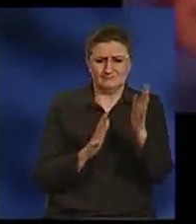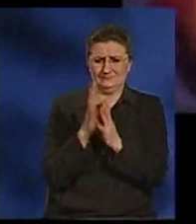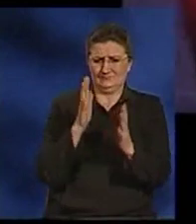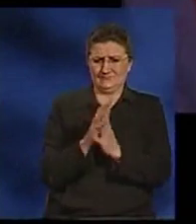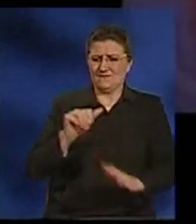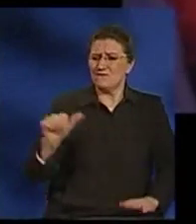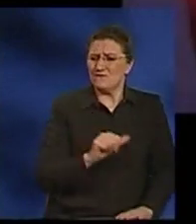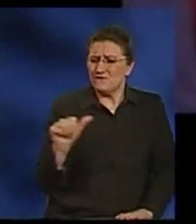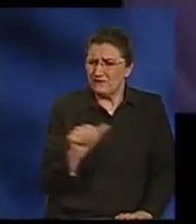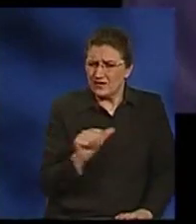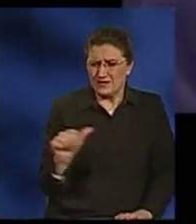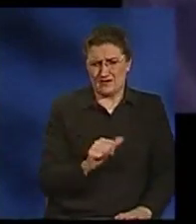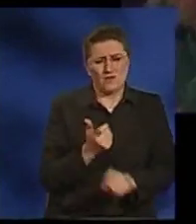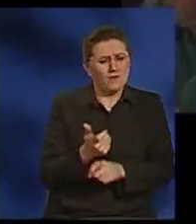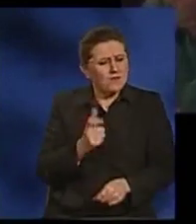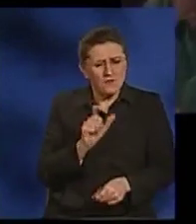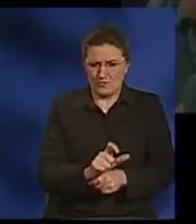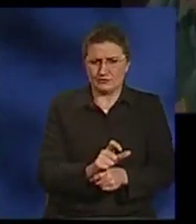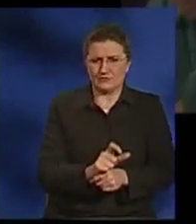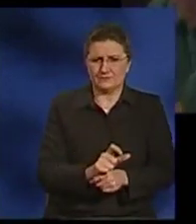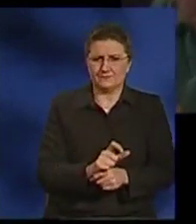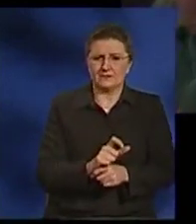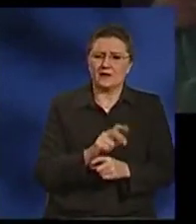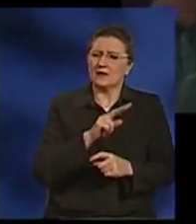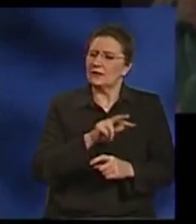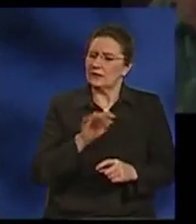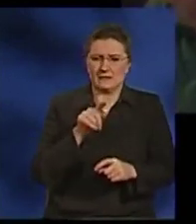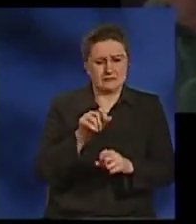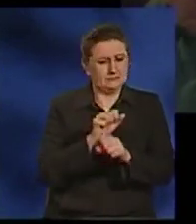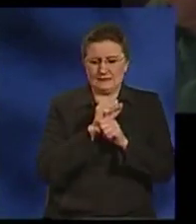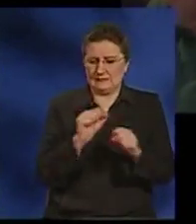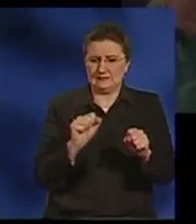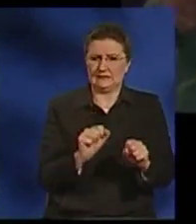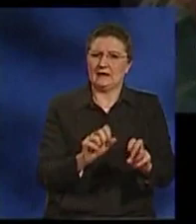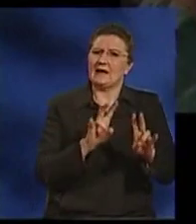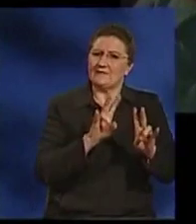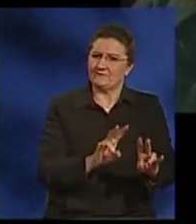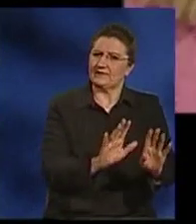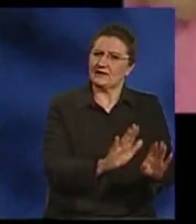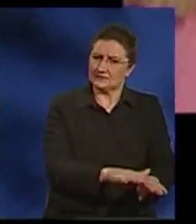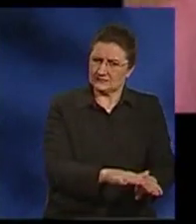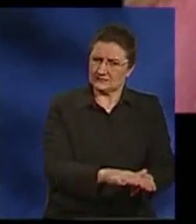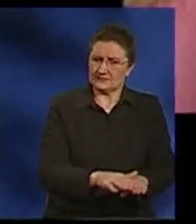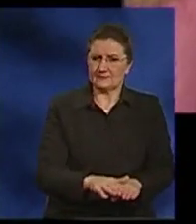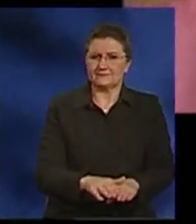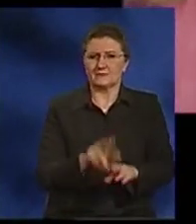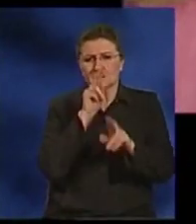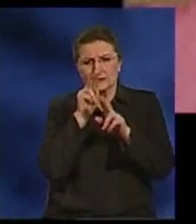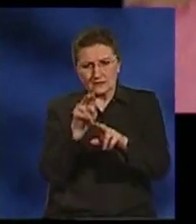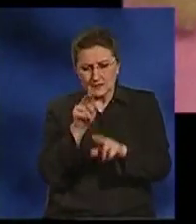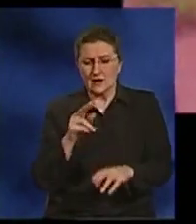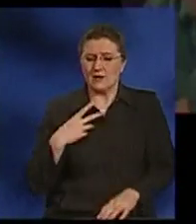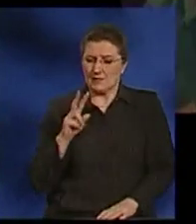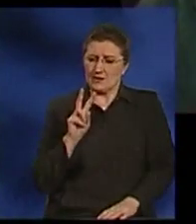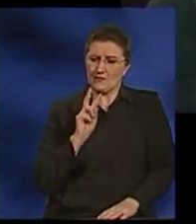вредные Очень Нет, Лаля В таком состоянии ты никуда не можешь идти Кина посмотрит за тобой,